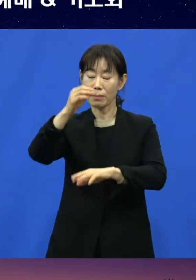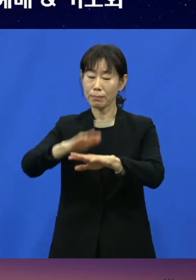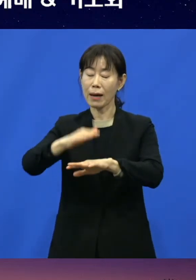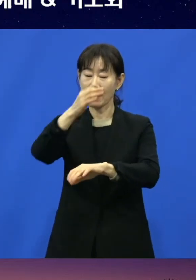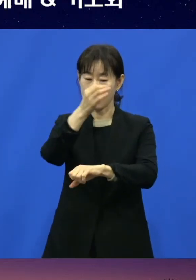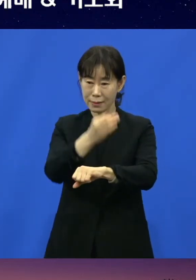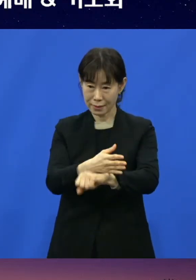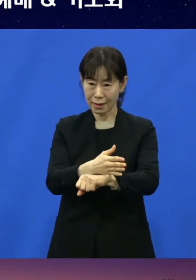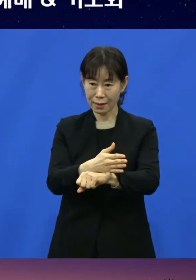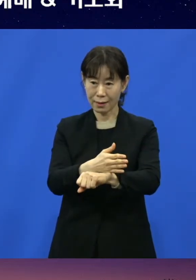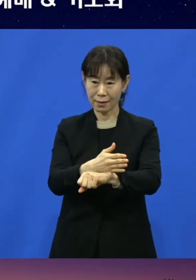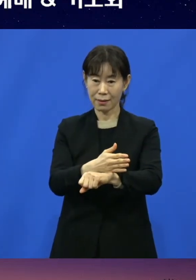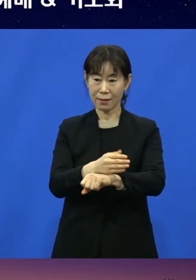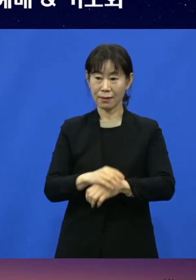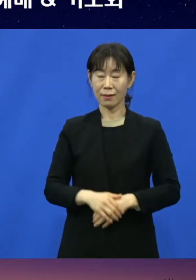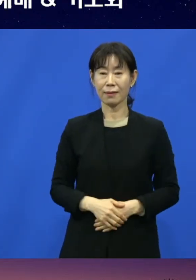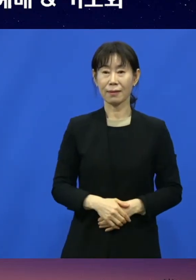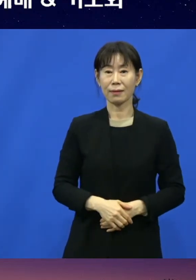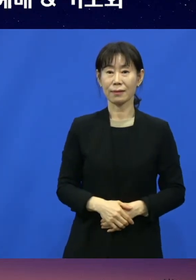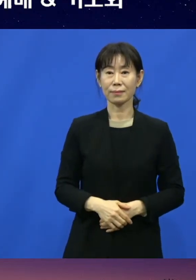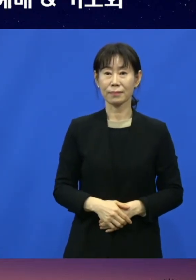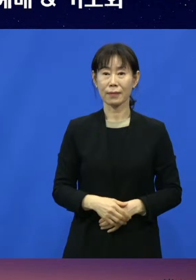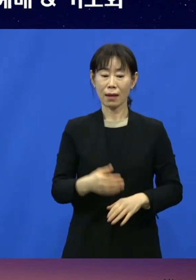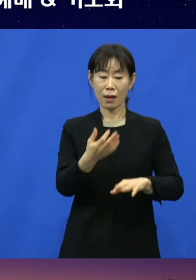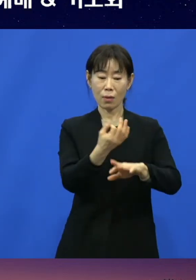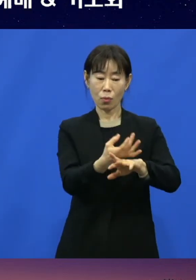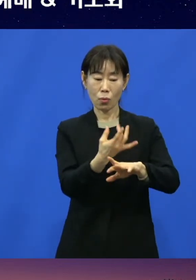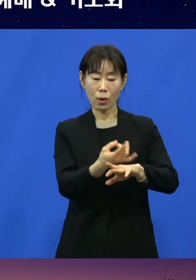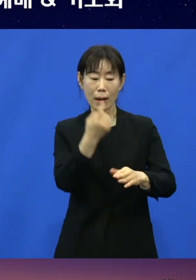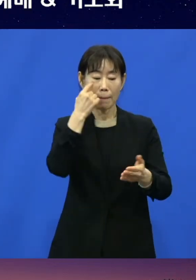이 보화를 발견한 게 은혜예요.